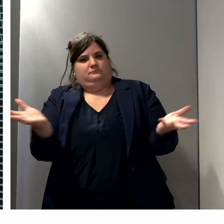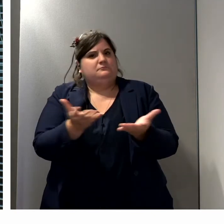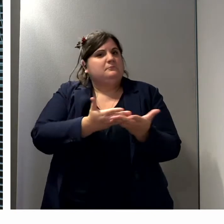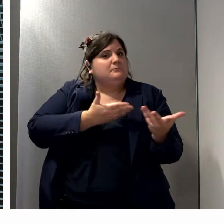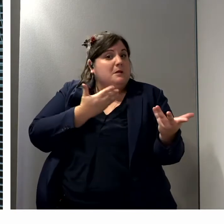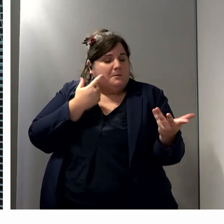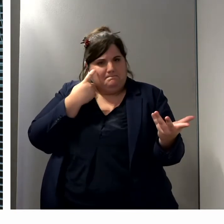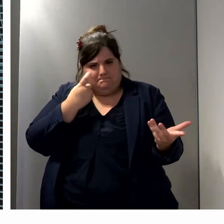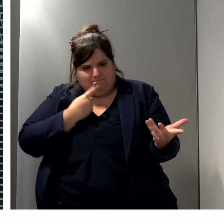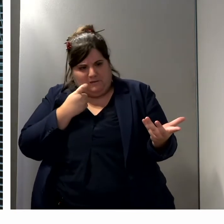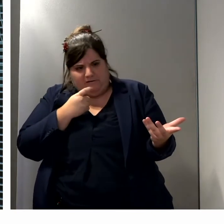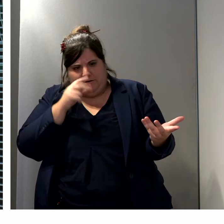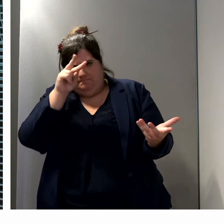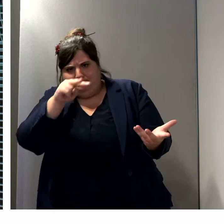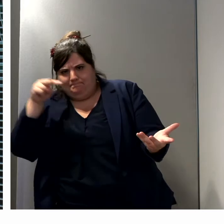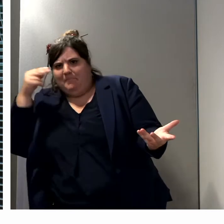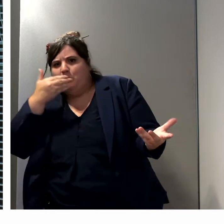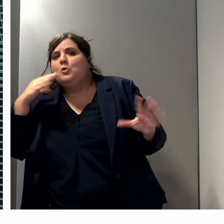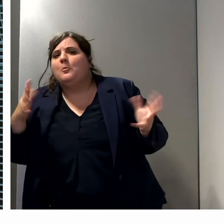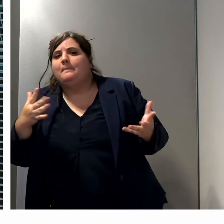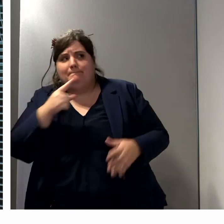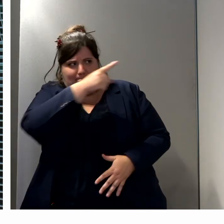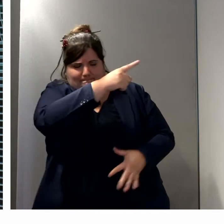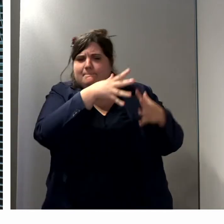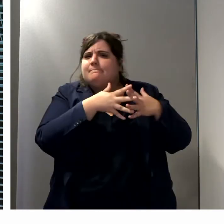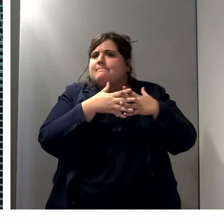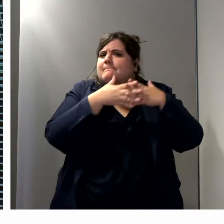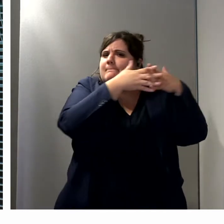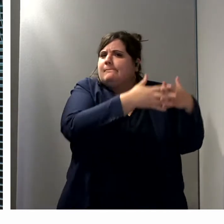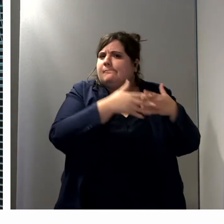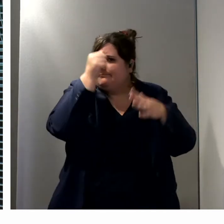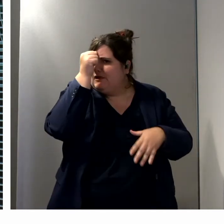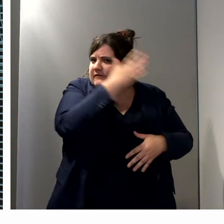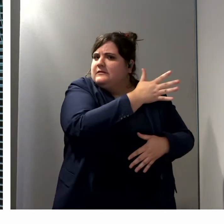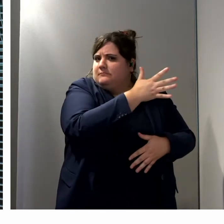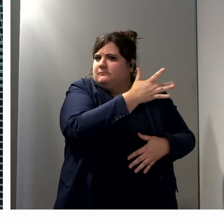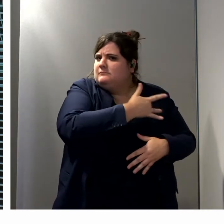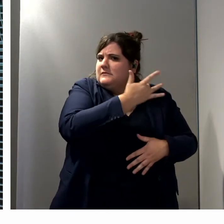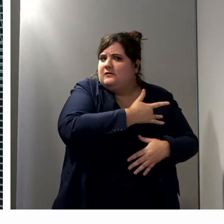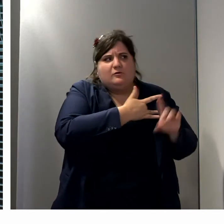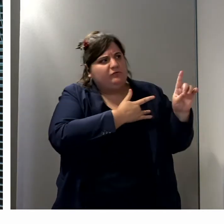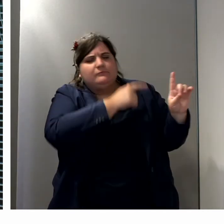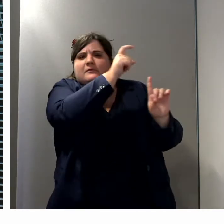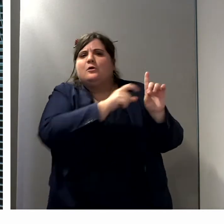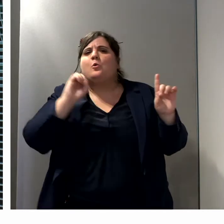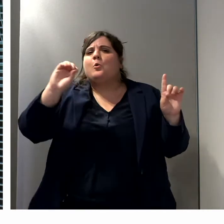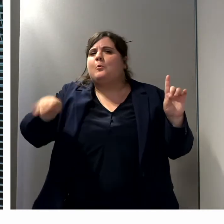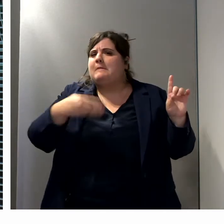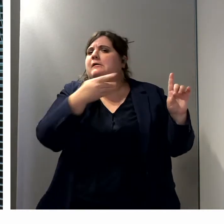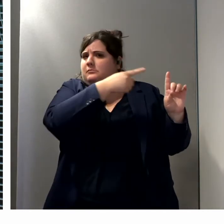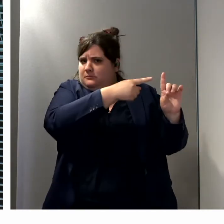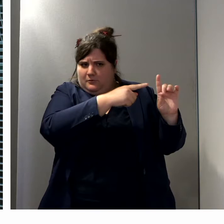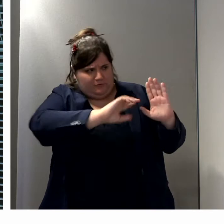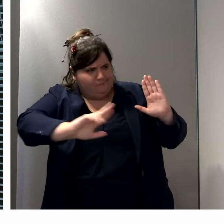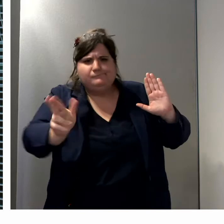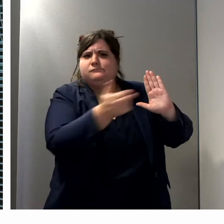américain qui est assez intéressant puisque sous Barack Obama, on a vu la législation américaine autour de l'accessibilité numérique évoluer fortement avec des